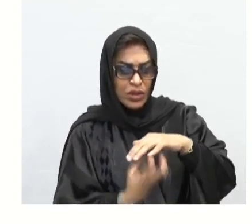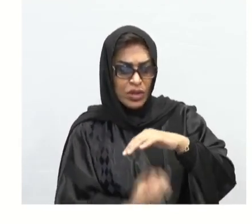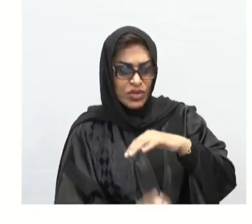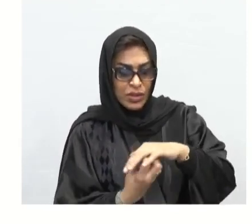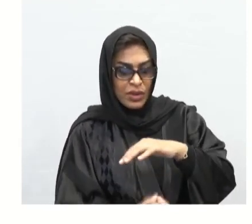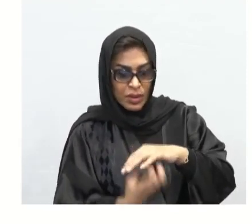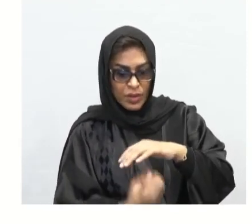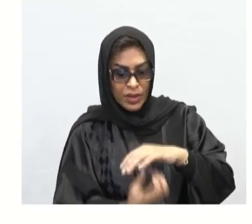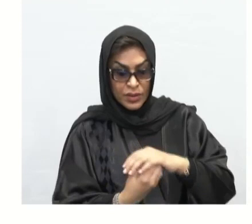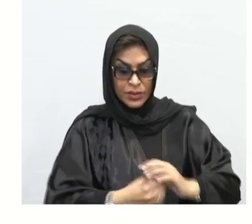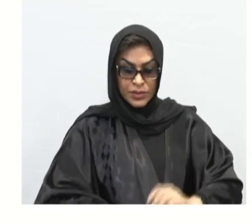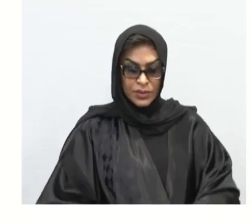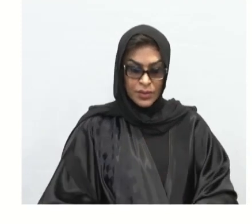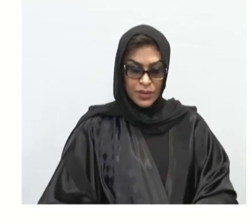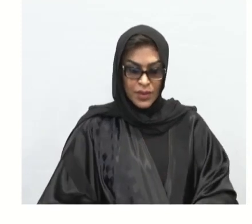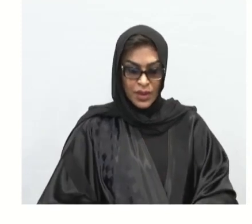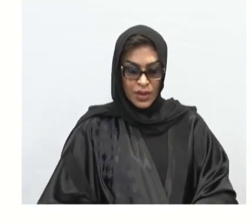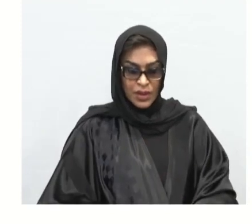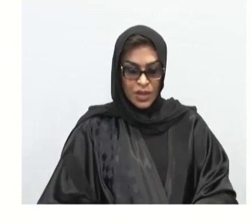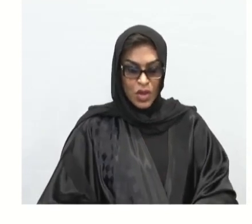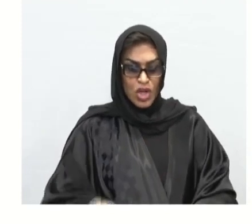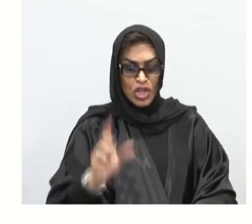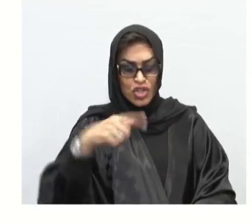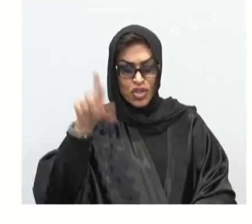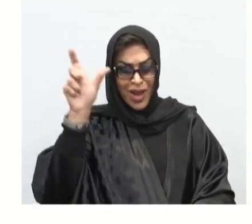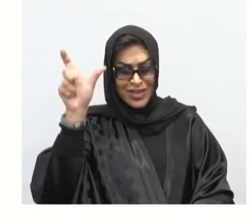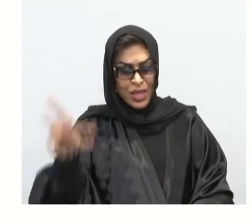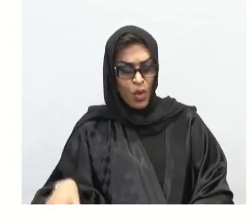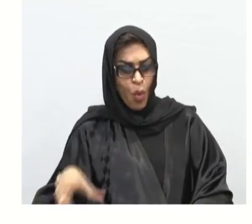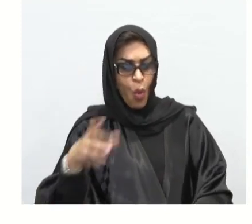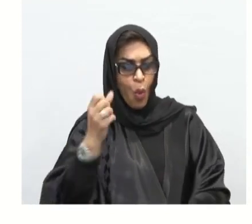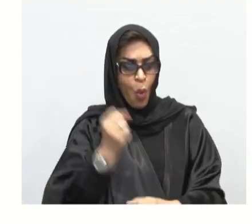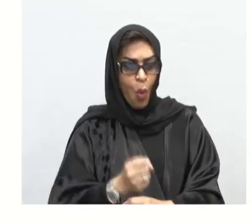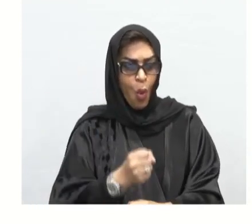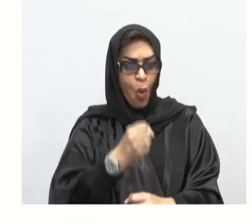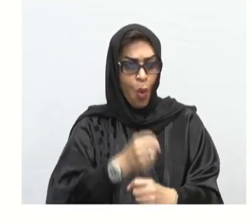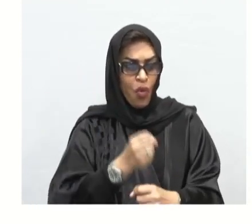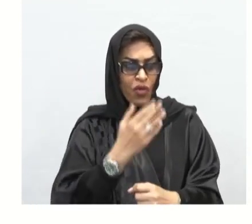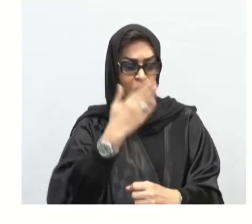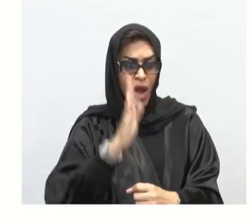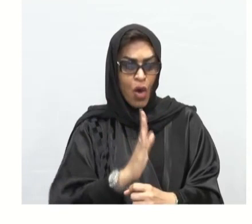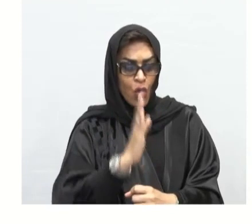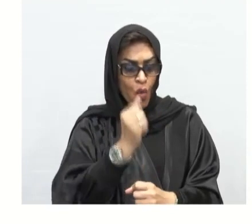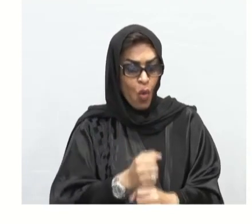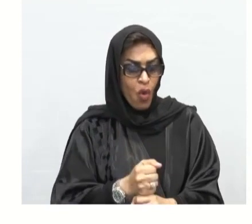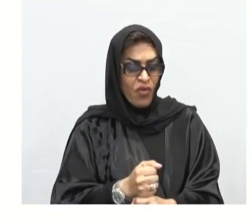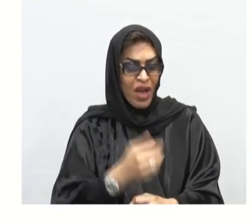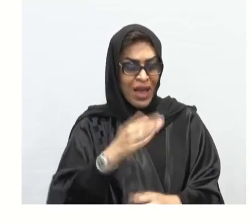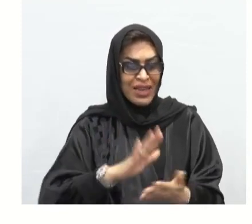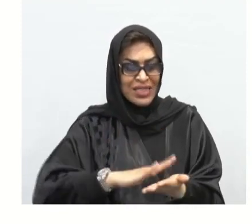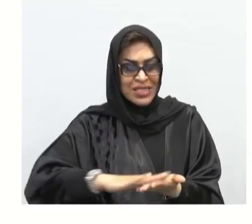هذه القوه وهي قوه الجاذبيه افترض ان شخصا يستطيع الوقوف على